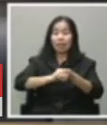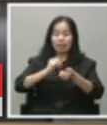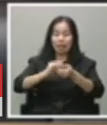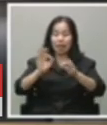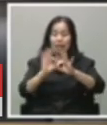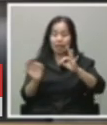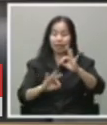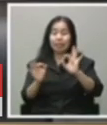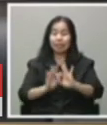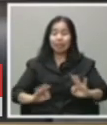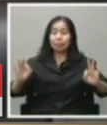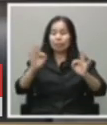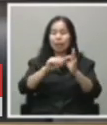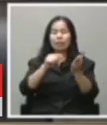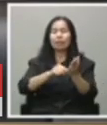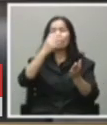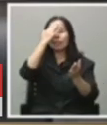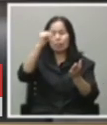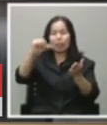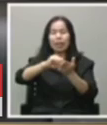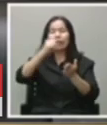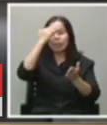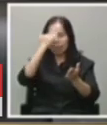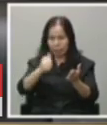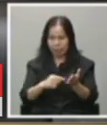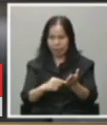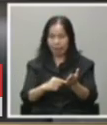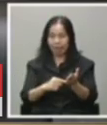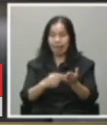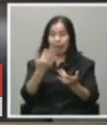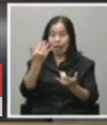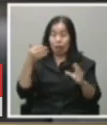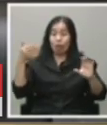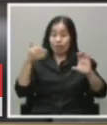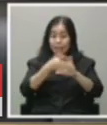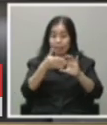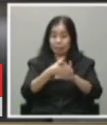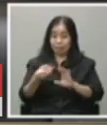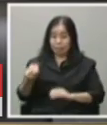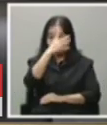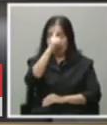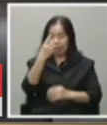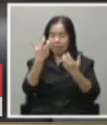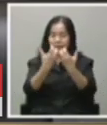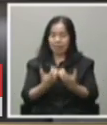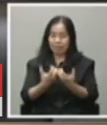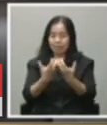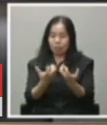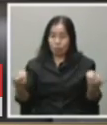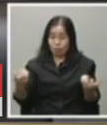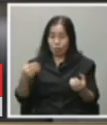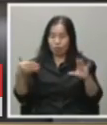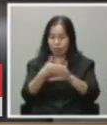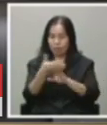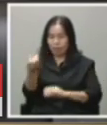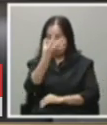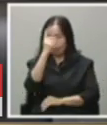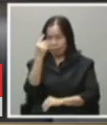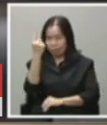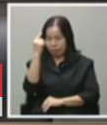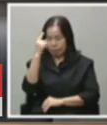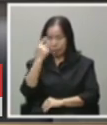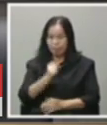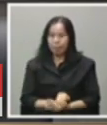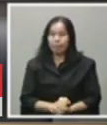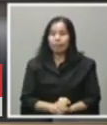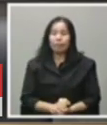คัญของสัญญาครับท่านประธานครับขออนุญาตสไลด์เกี่ยวกับเรื่องเครื่องมือนะครับส่วนต่างของอุปกรณ์การจัดเก็บข้อมูลครับ